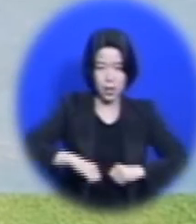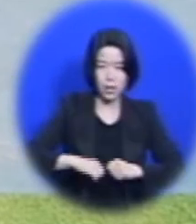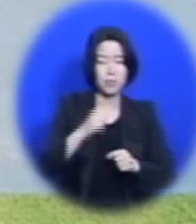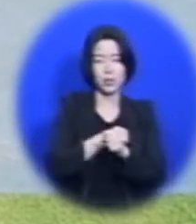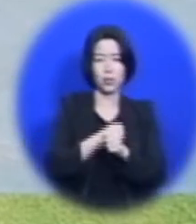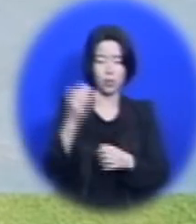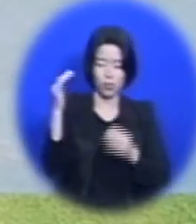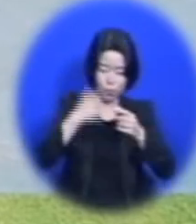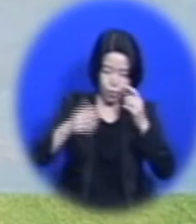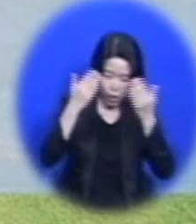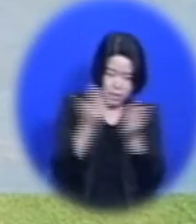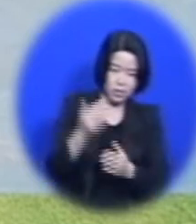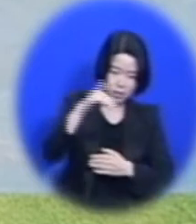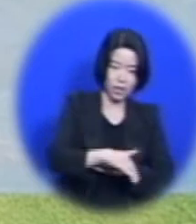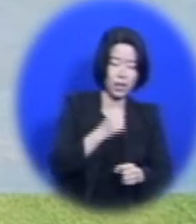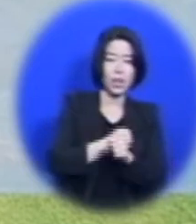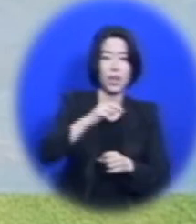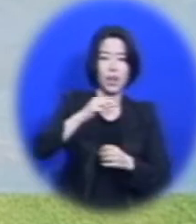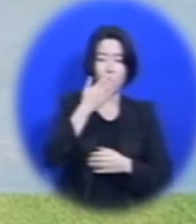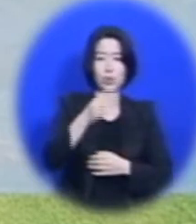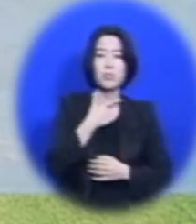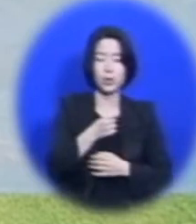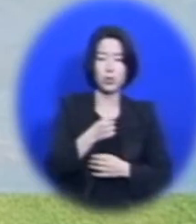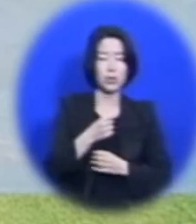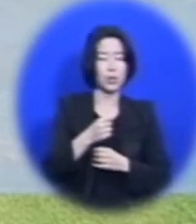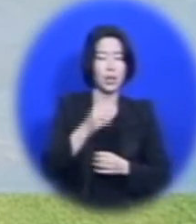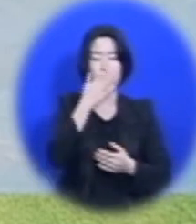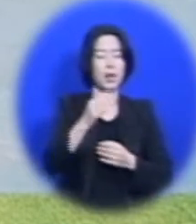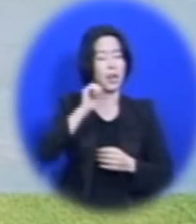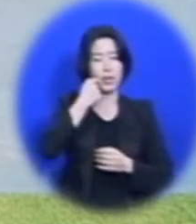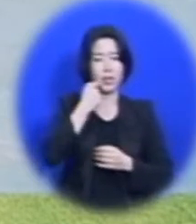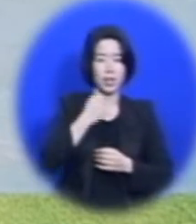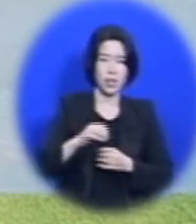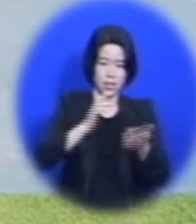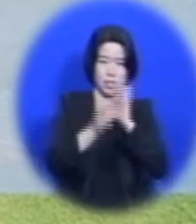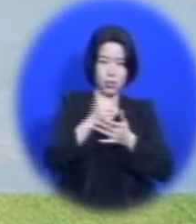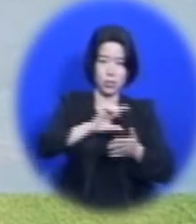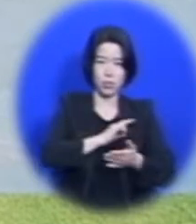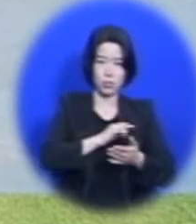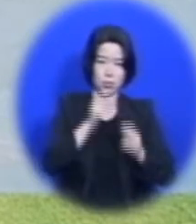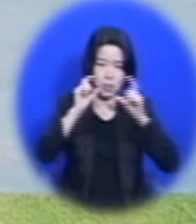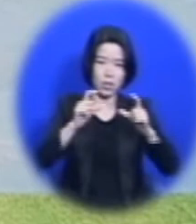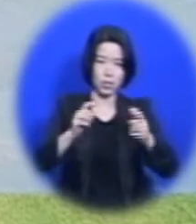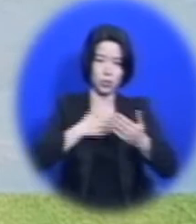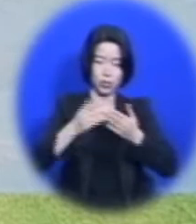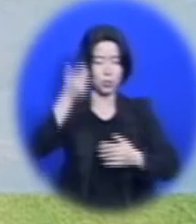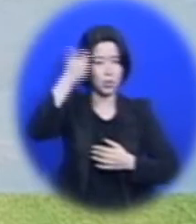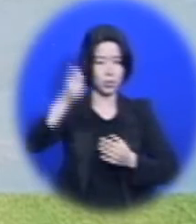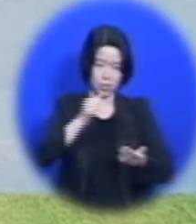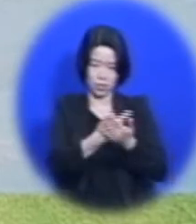해도 너는 아무것도 못해. 예수의 이름으로 명하니 두려움의 영아 떠나갈지어다.